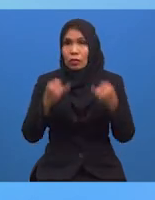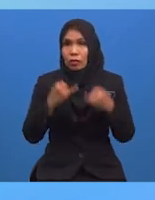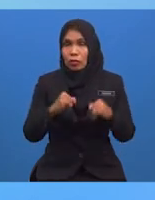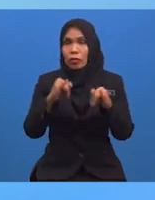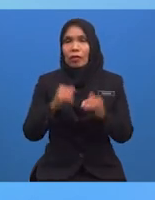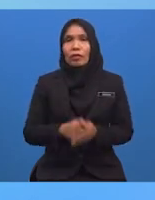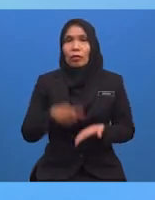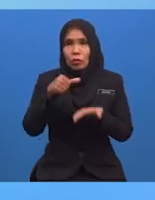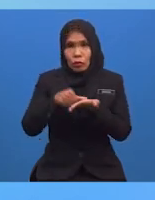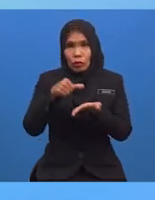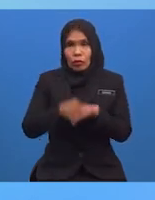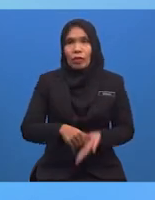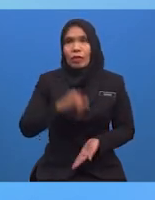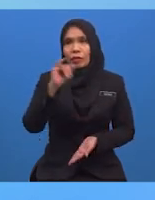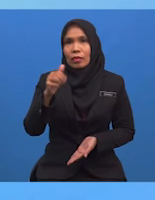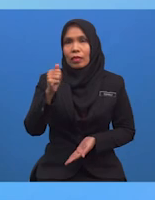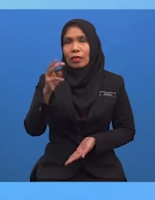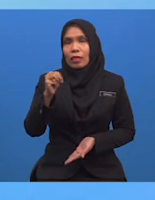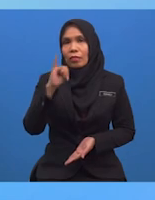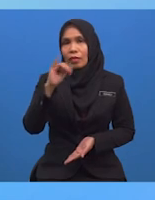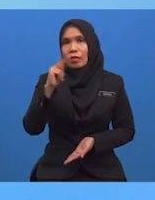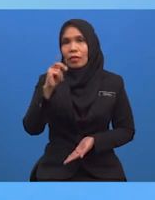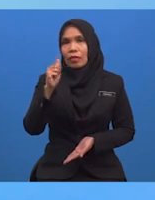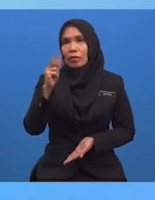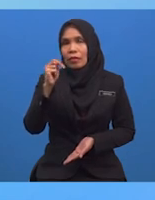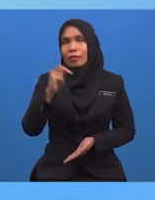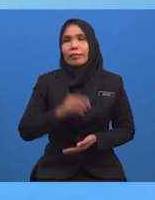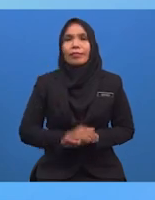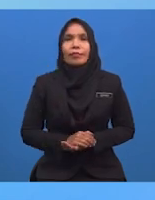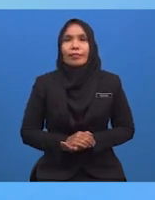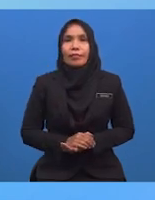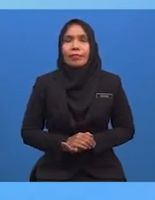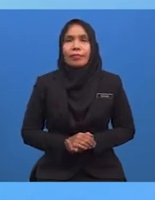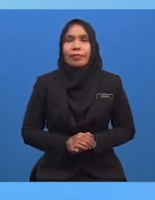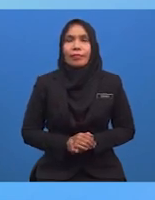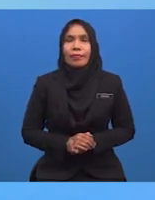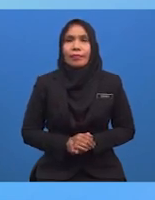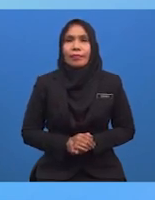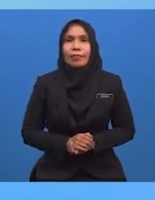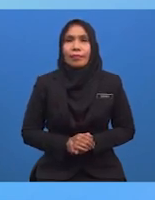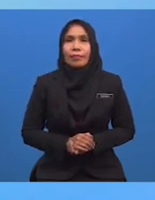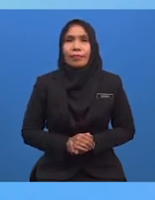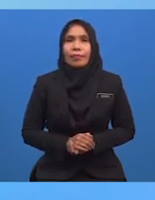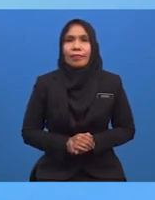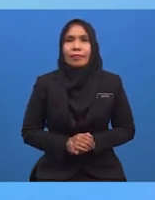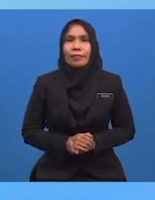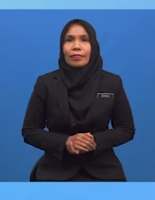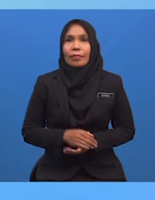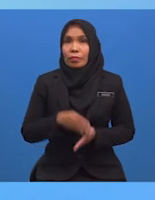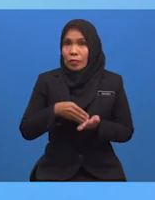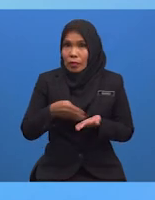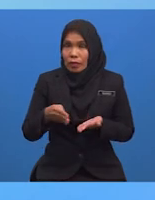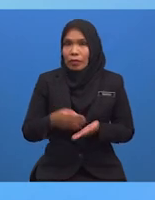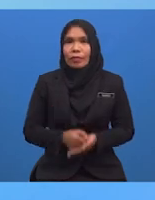kerajaan kepada orang ramai dan bank perdagangan di pasaran terbuka. Perbelanjaan isi